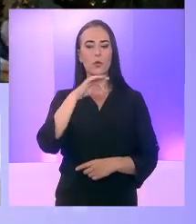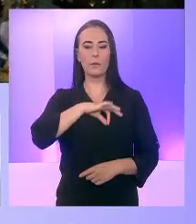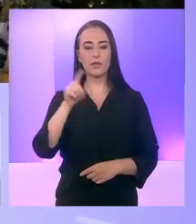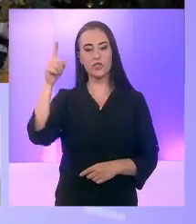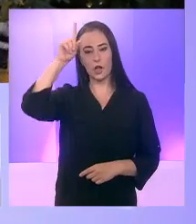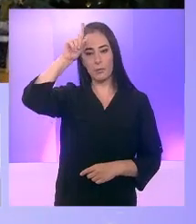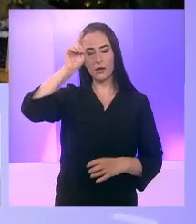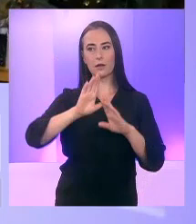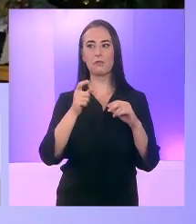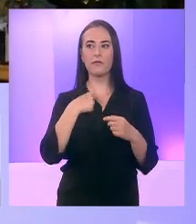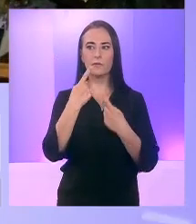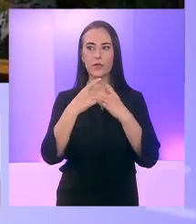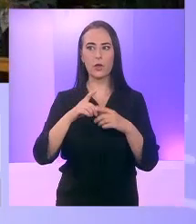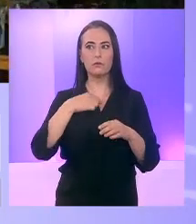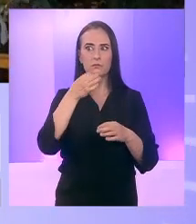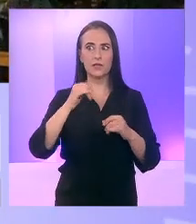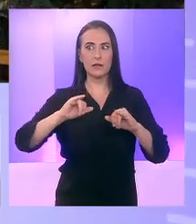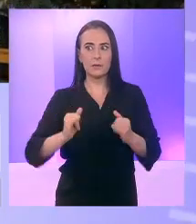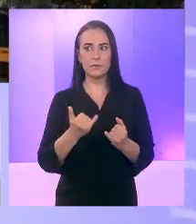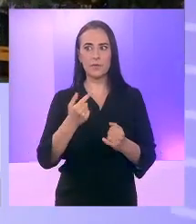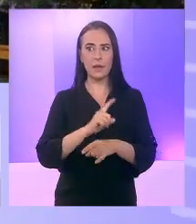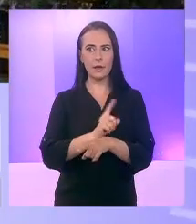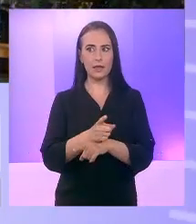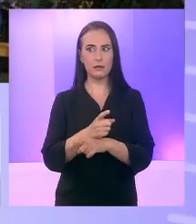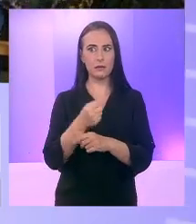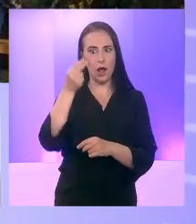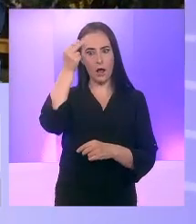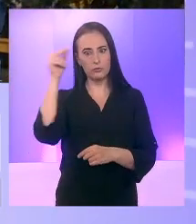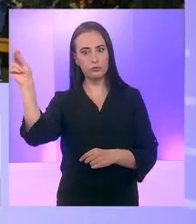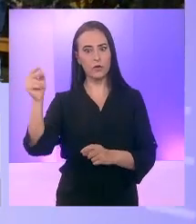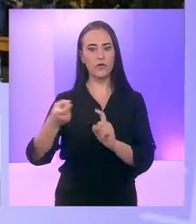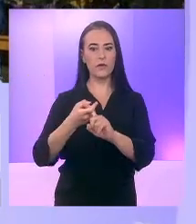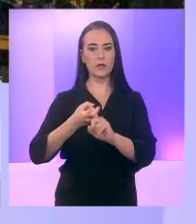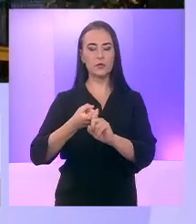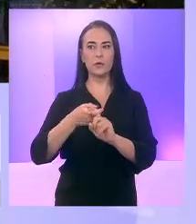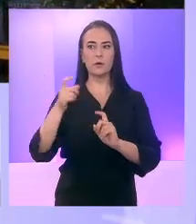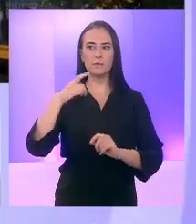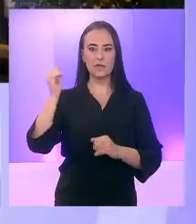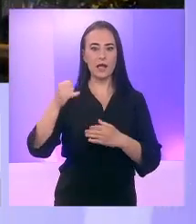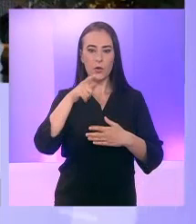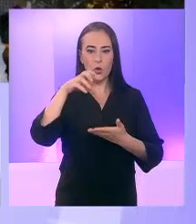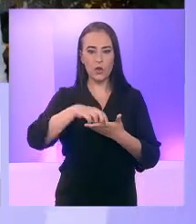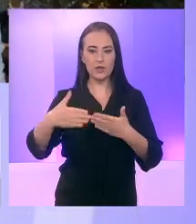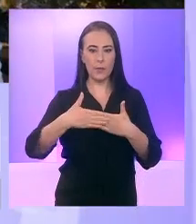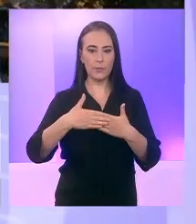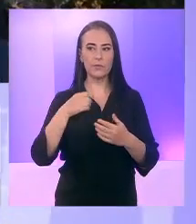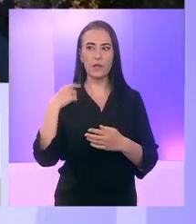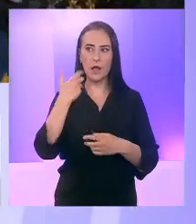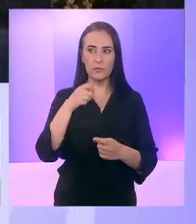Germania. Acesta a auzit că se întâmplă ceva și imediat și-a alertat verișorul care locuiește în apropiere, iar